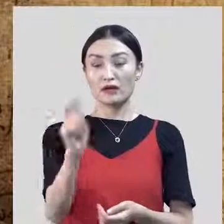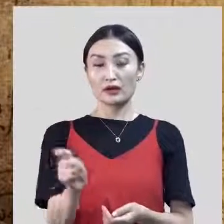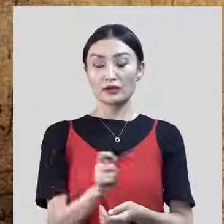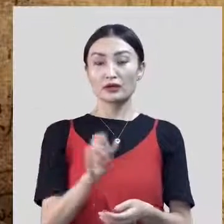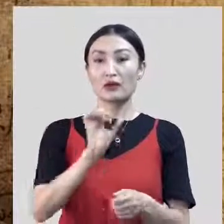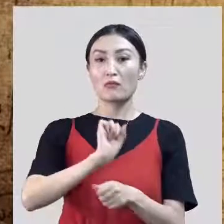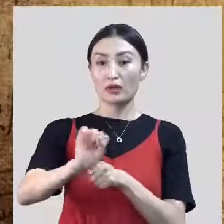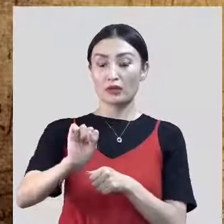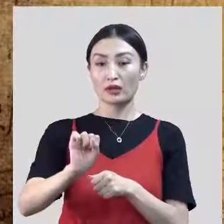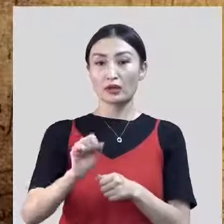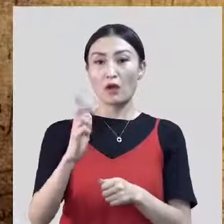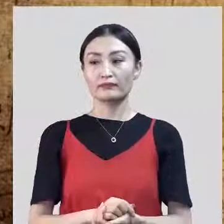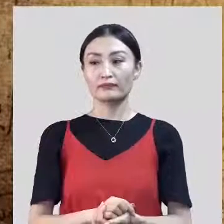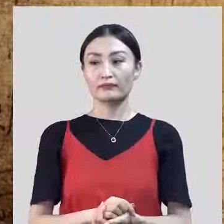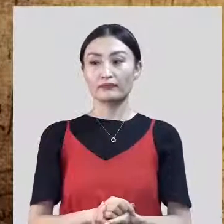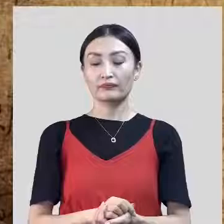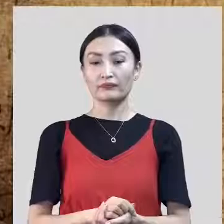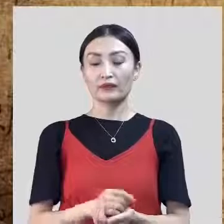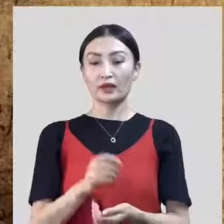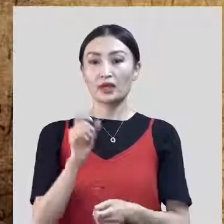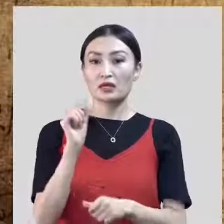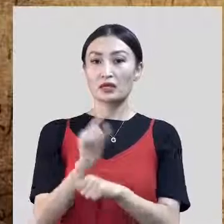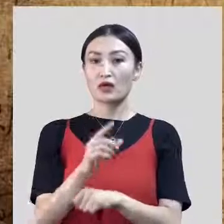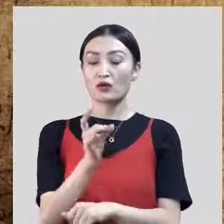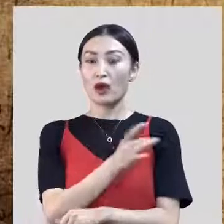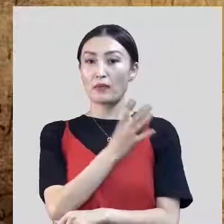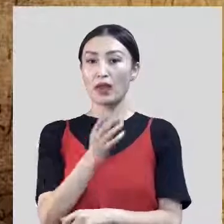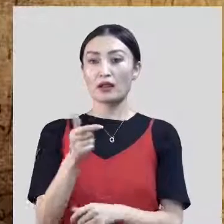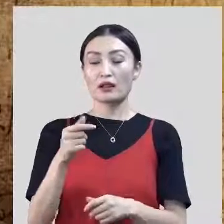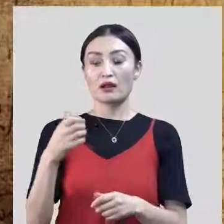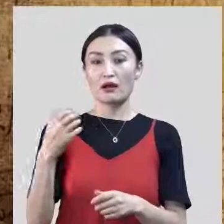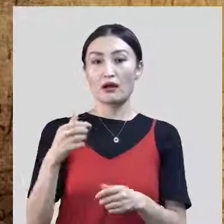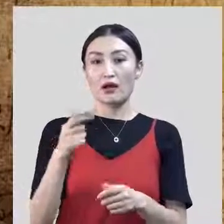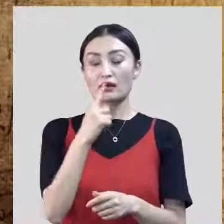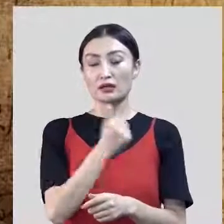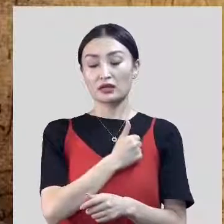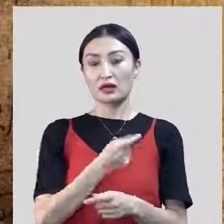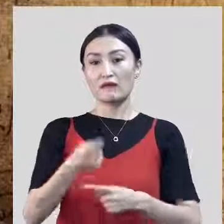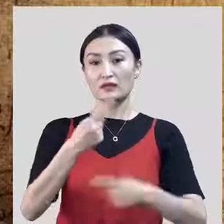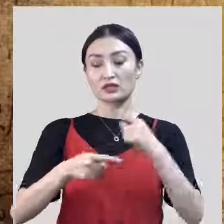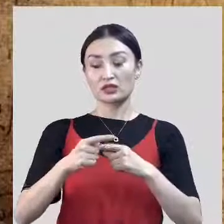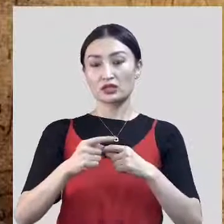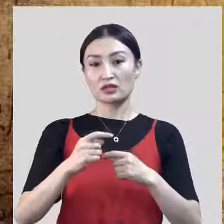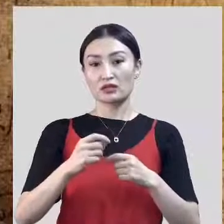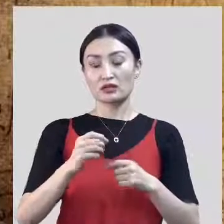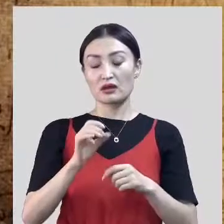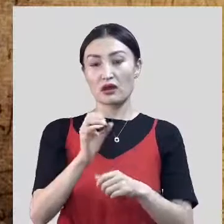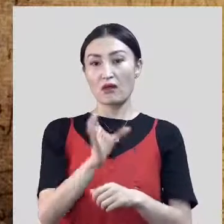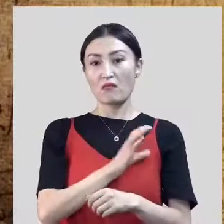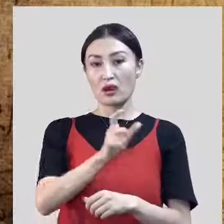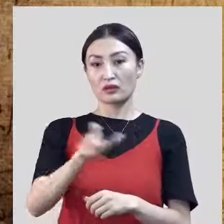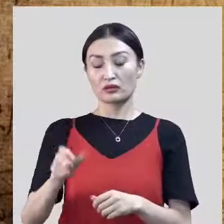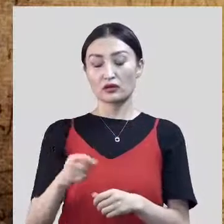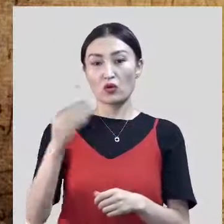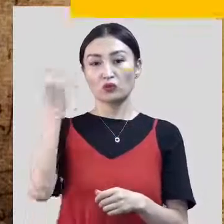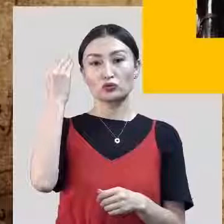победу одержали большевики диктатура белых генералов и возвращение помещиков оказалось чужды